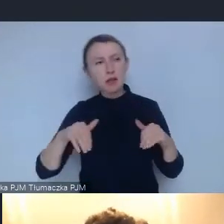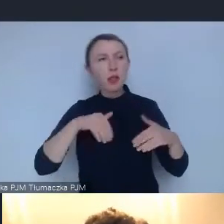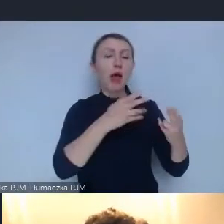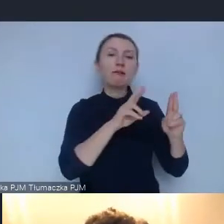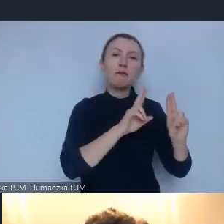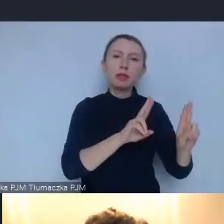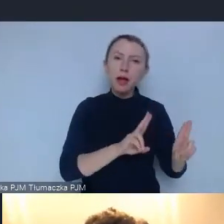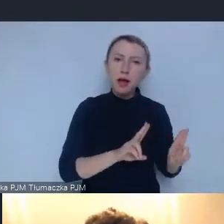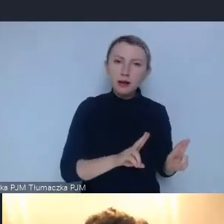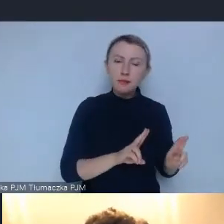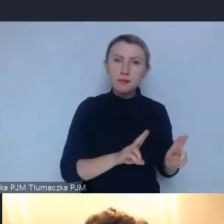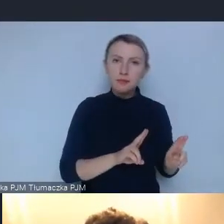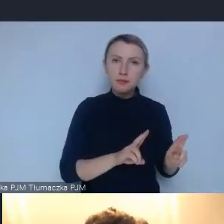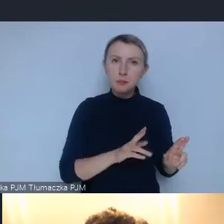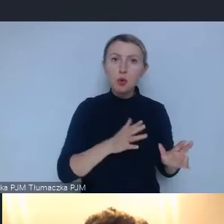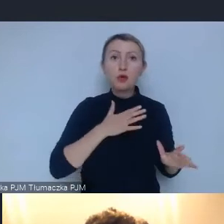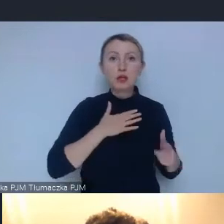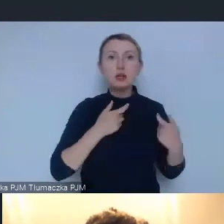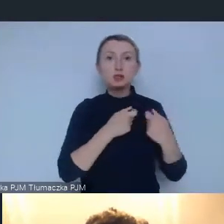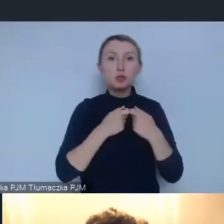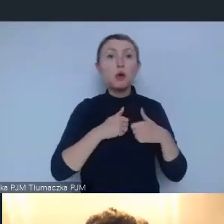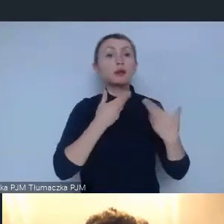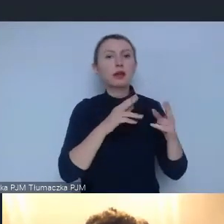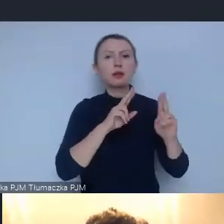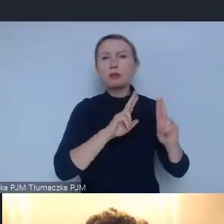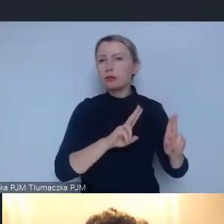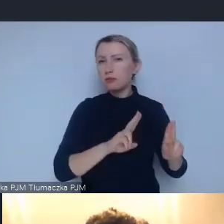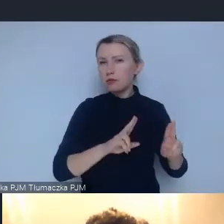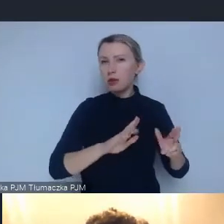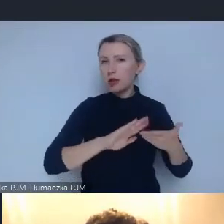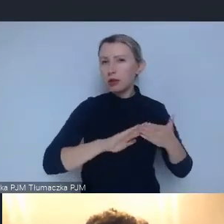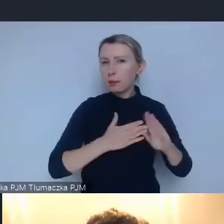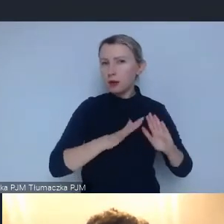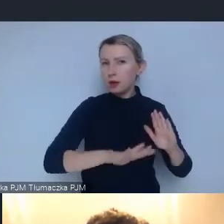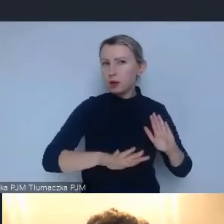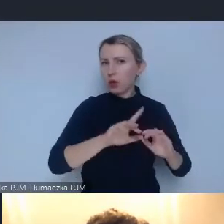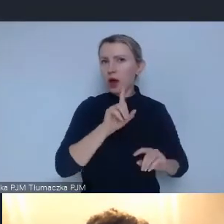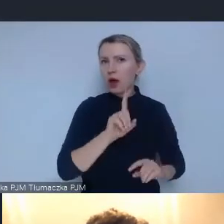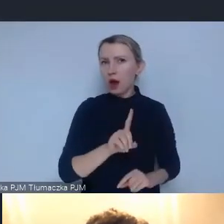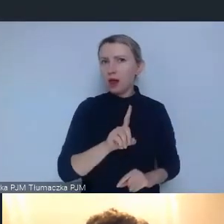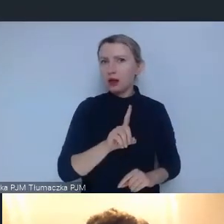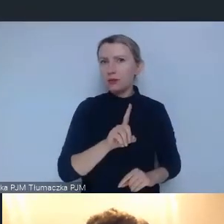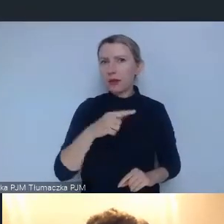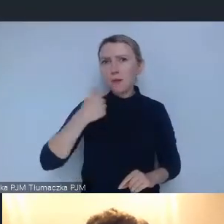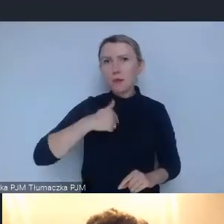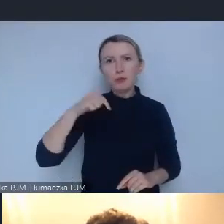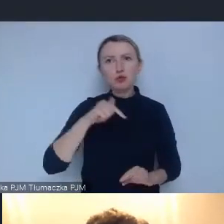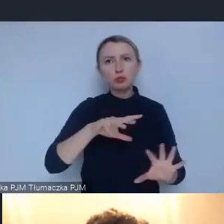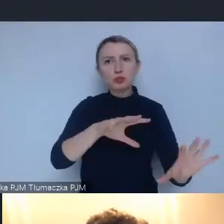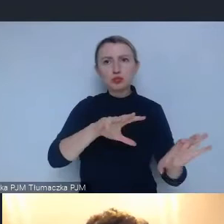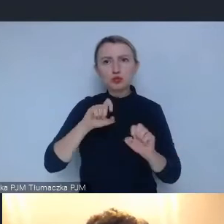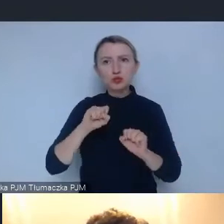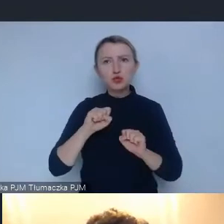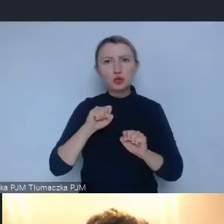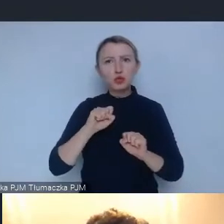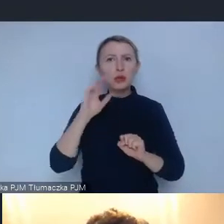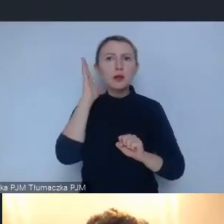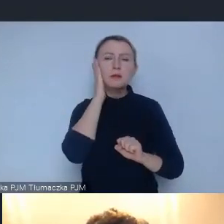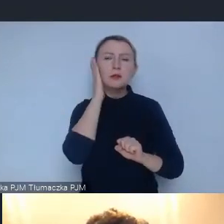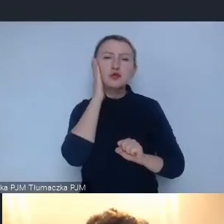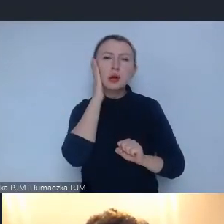bo jedna z naszych spółek wynajmuje mieszkania na turnynku. Natomiast musimy przyciągnąć tych mieszkańców w